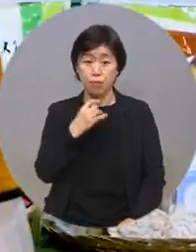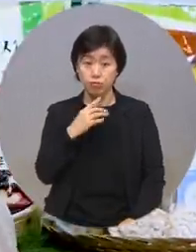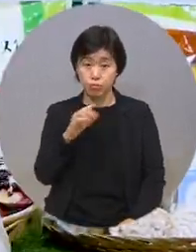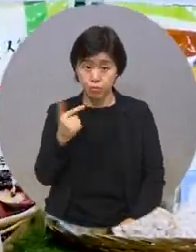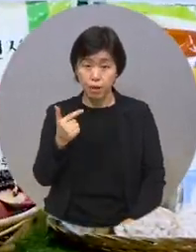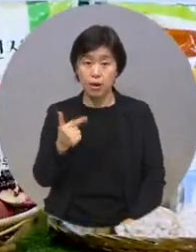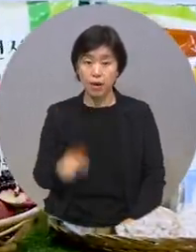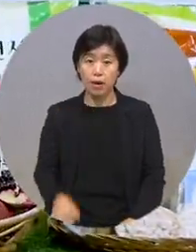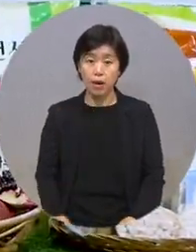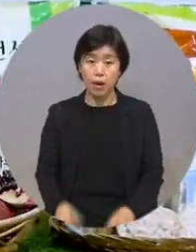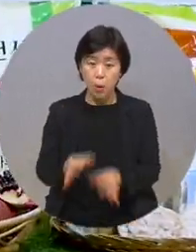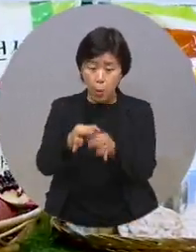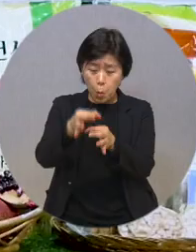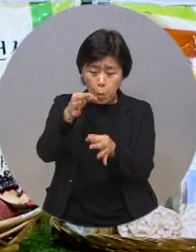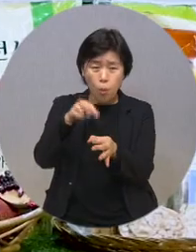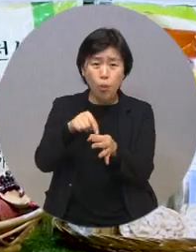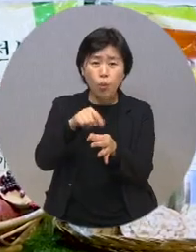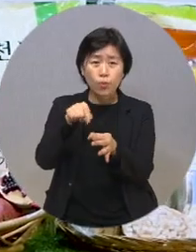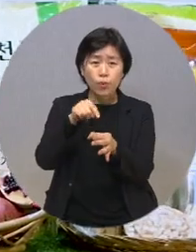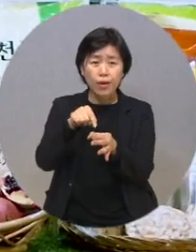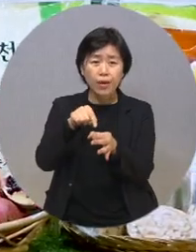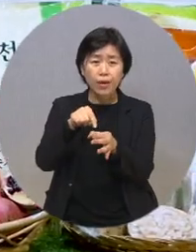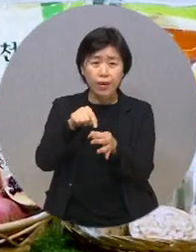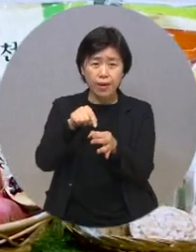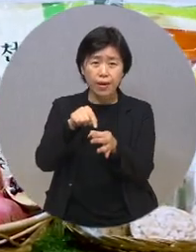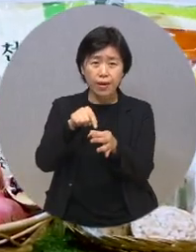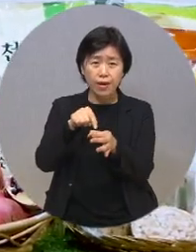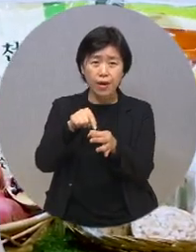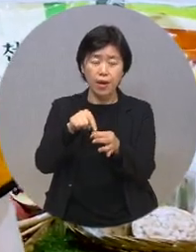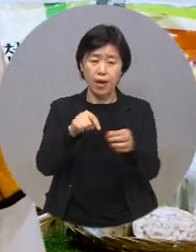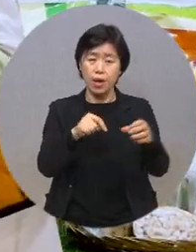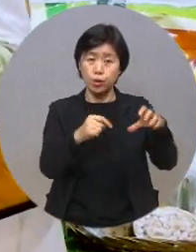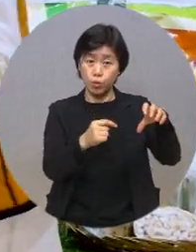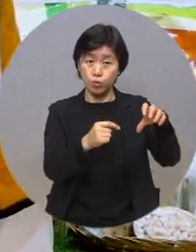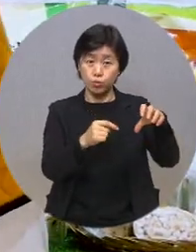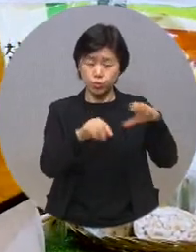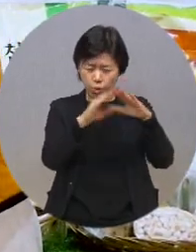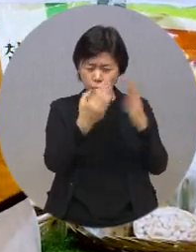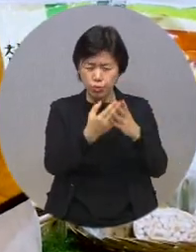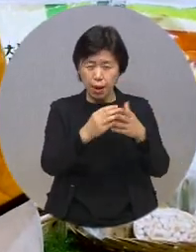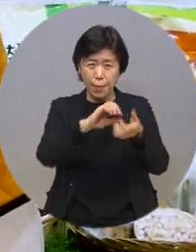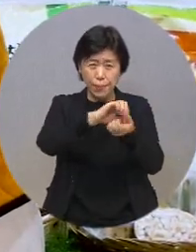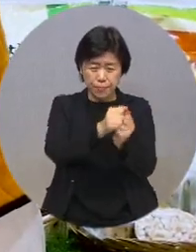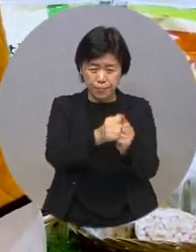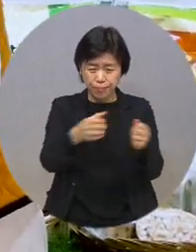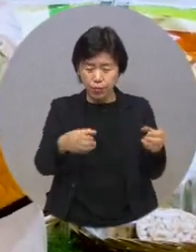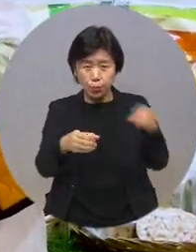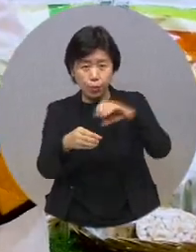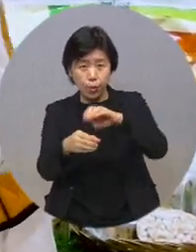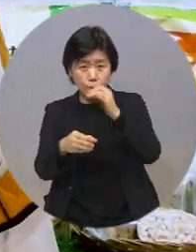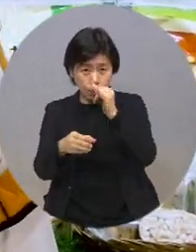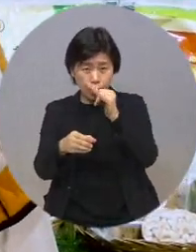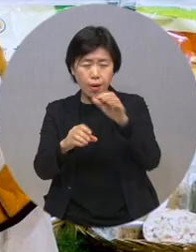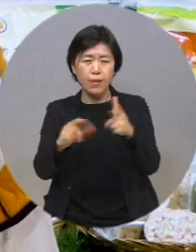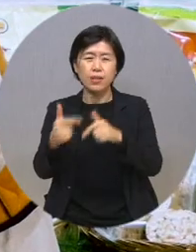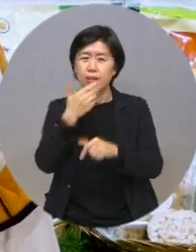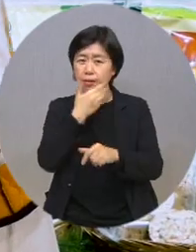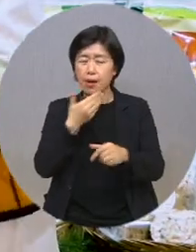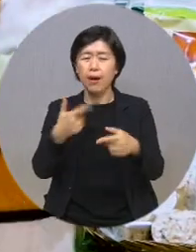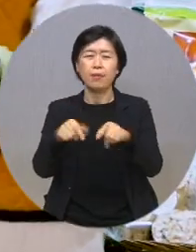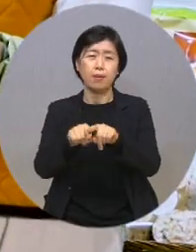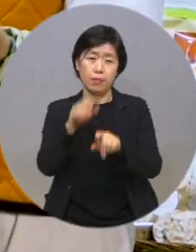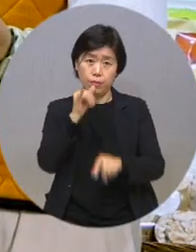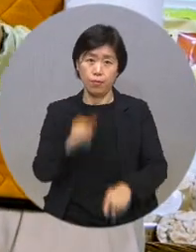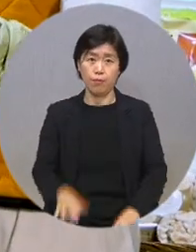요 병 작은 병 하나 안에 네. 요 석류가 다 들어가 있고 네. 거기에다 좋은 비타민C라든지 네. 좋은 영양소가 가득 들어가 있다는 거죠.